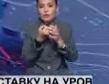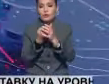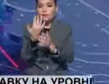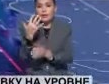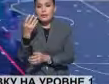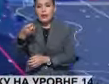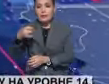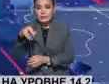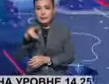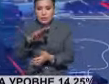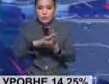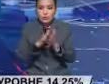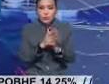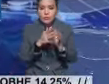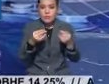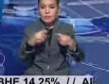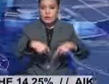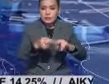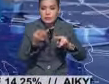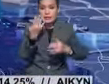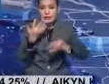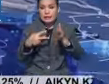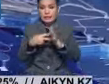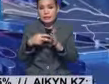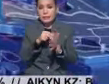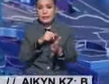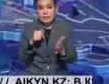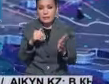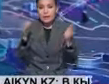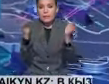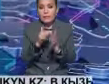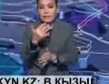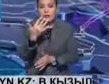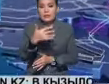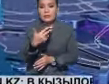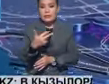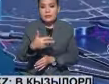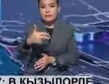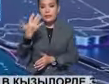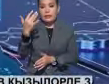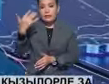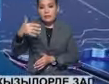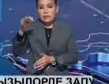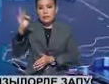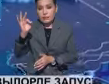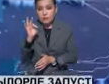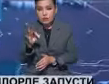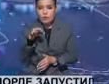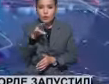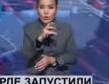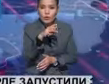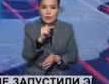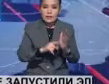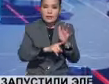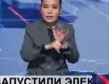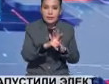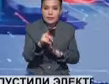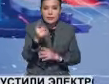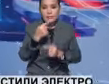акций. По условиям продукта, если цена хотя бы одной из акций опускается на 35-50%, то нота